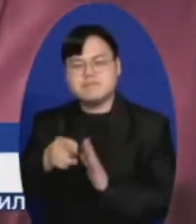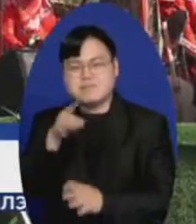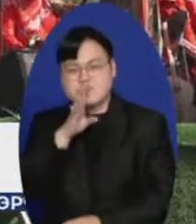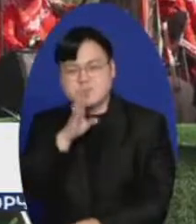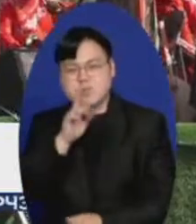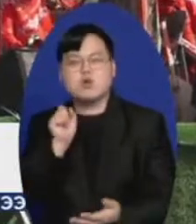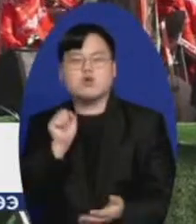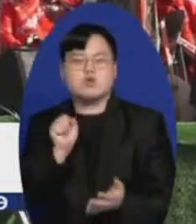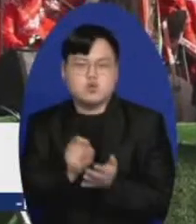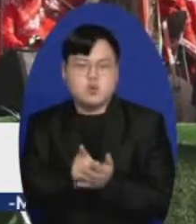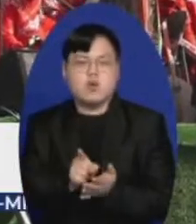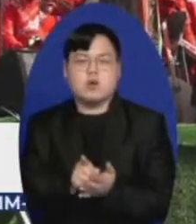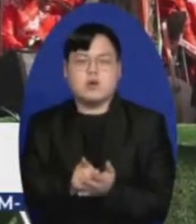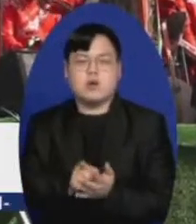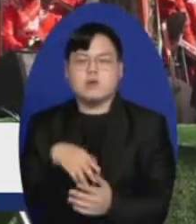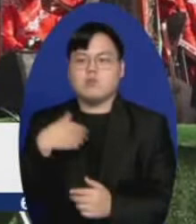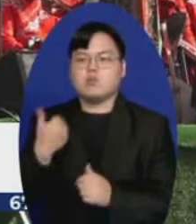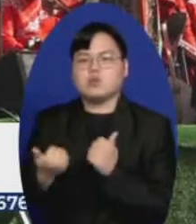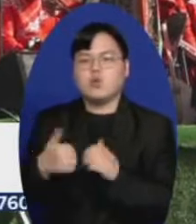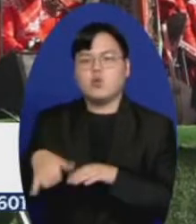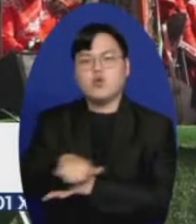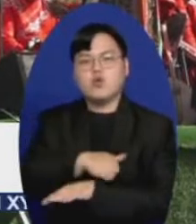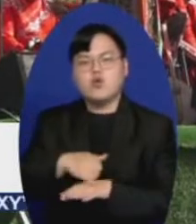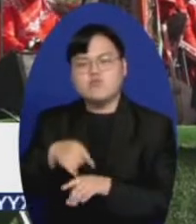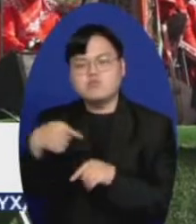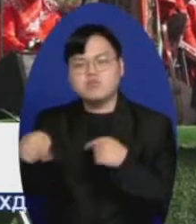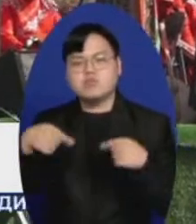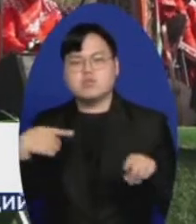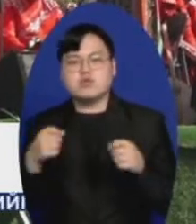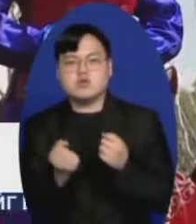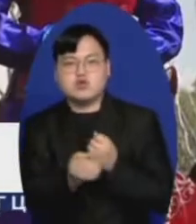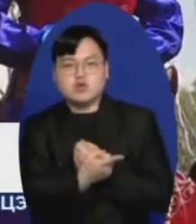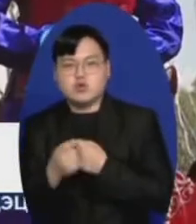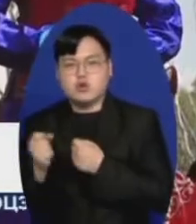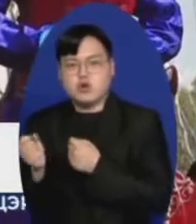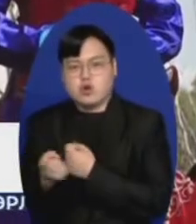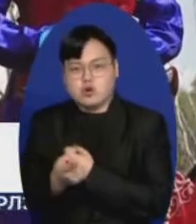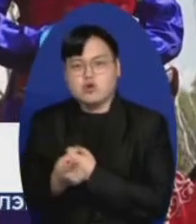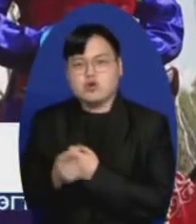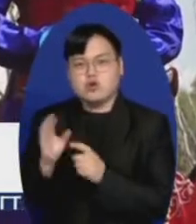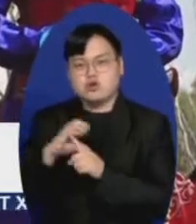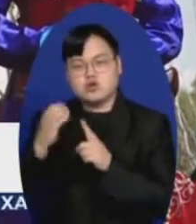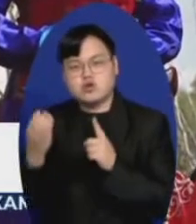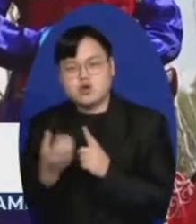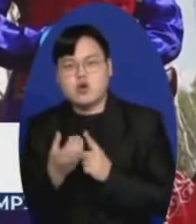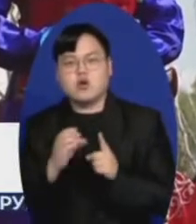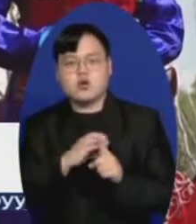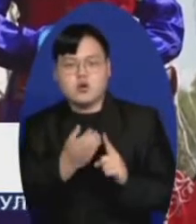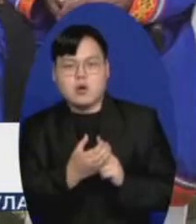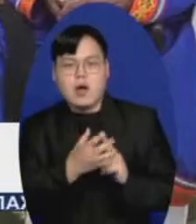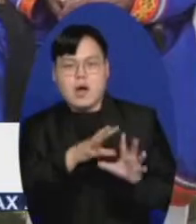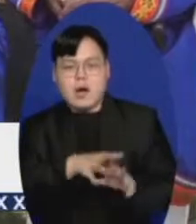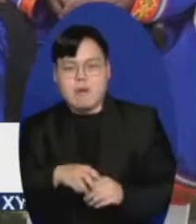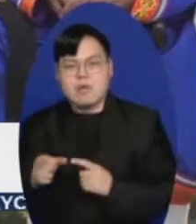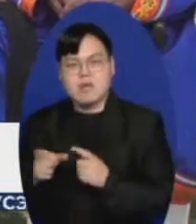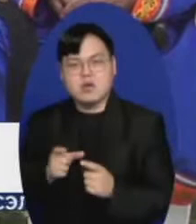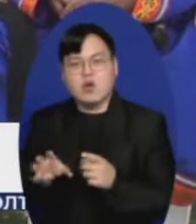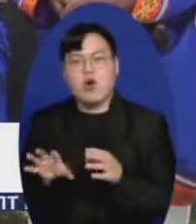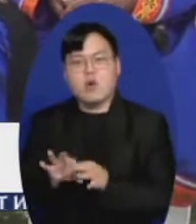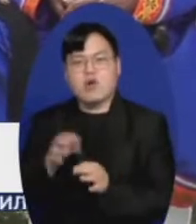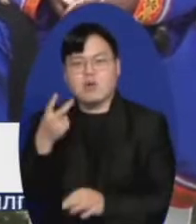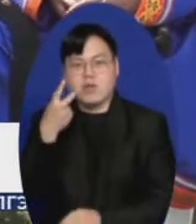нь чухал байна. Нөгөө талаас дэлхийн улс орнууд өөрийн өрмөц соёл зан заншлыг аяжуулчил эдийн засгийн хэрэглэгдэхүүн болгож ашиглаж